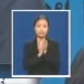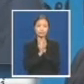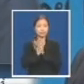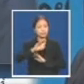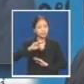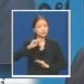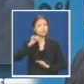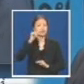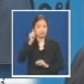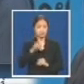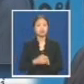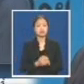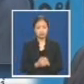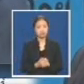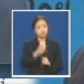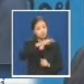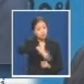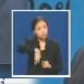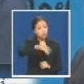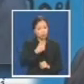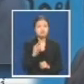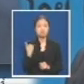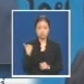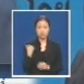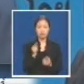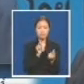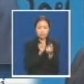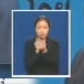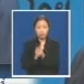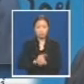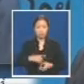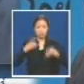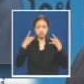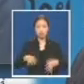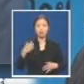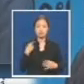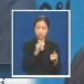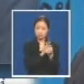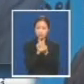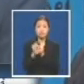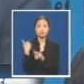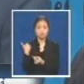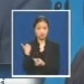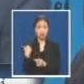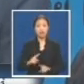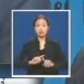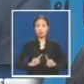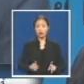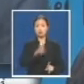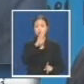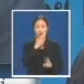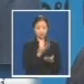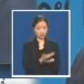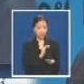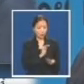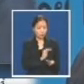ทุกคนต้องเผชิญกับความเสี่ยงในหลายต่อหลายรูปแบบการมีหลักประกันการที่เร